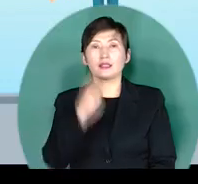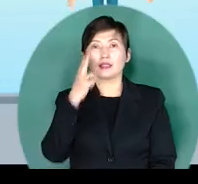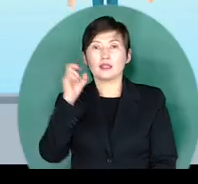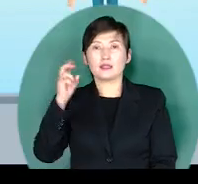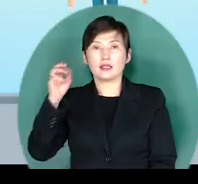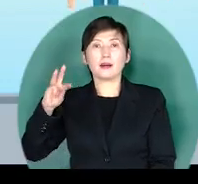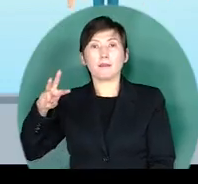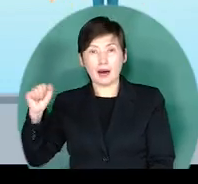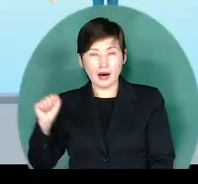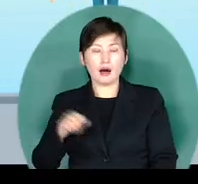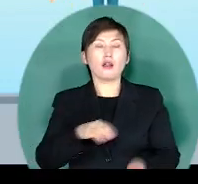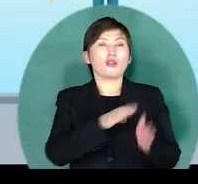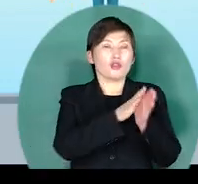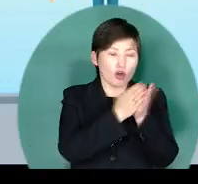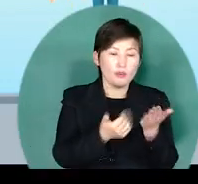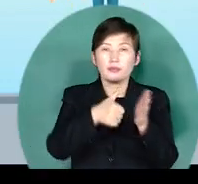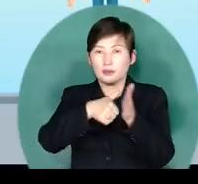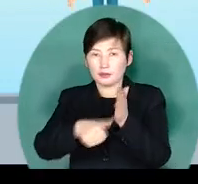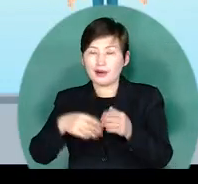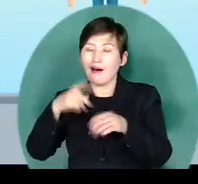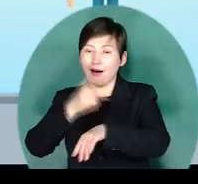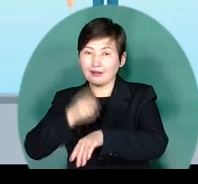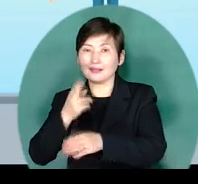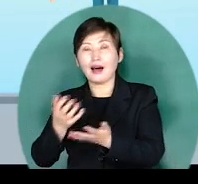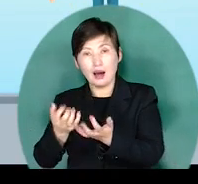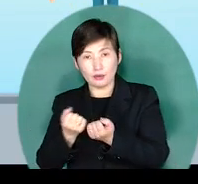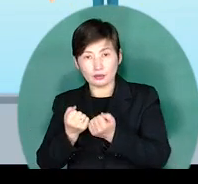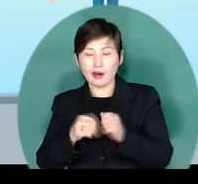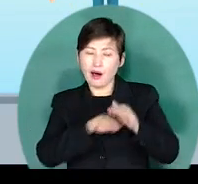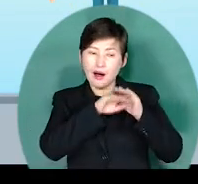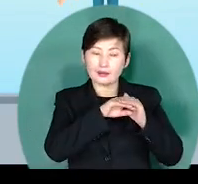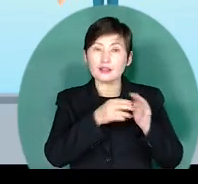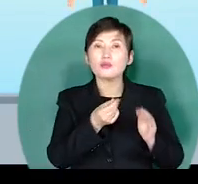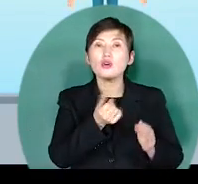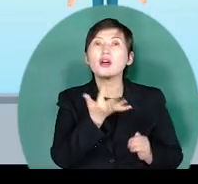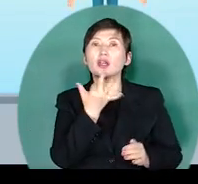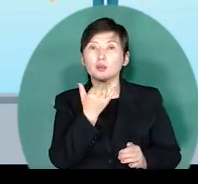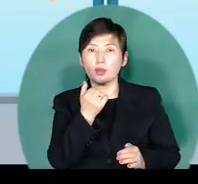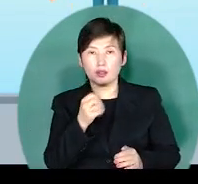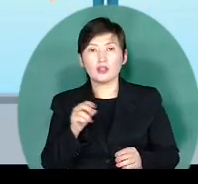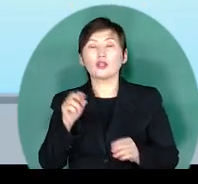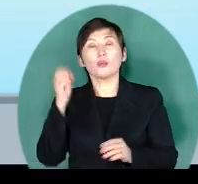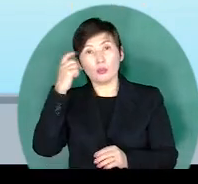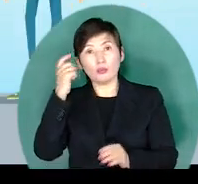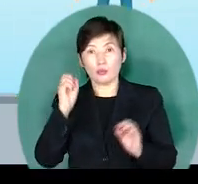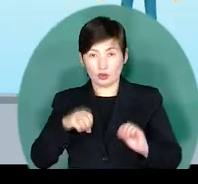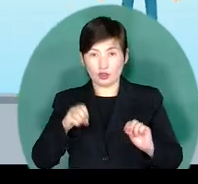Цэцэгма, ном, дэвтэр, үзгэн бал харандаа худалдан авахын тулд хадгалсан мөнгийг тоолох хэрэгтэй болов.